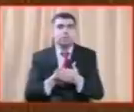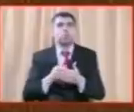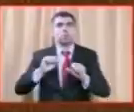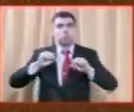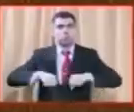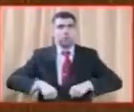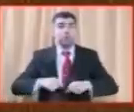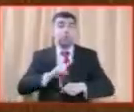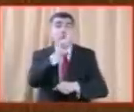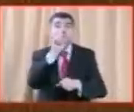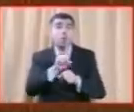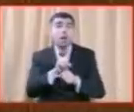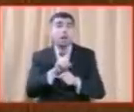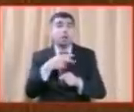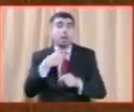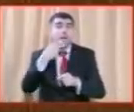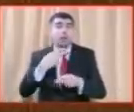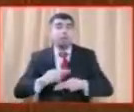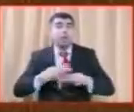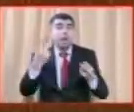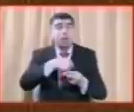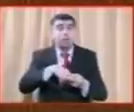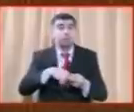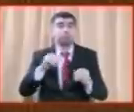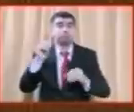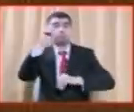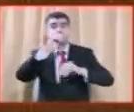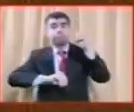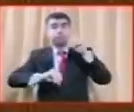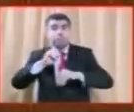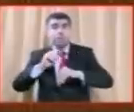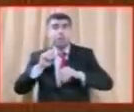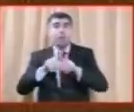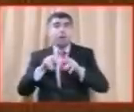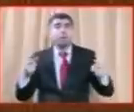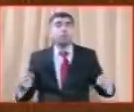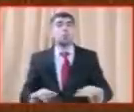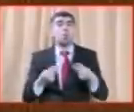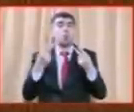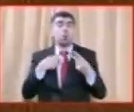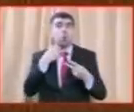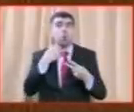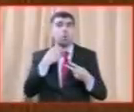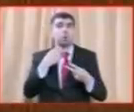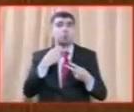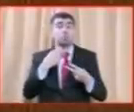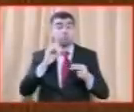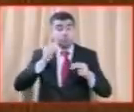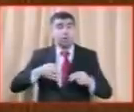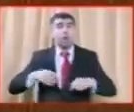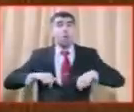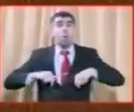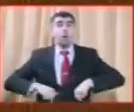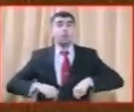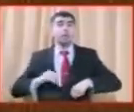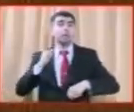ديالو سهلة، سؤال شفوي نتكلموا على اختلالات في الأسواق. المهمة ديال الوزارة ديالنا